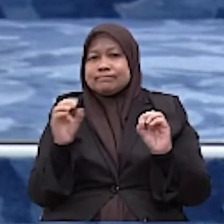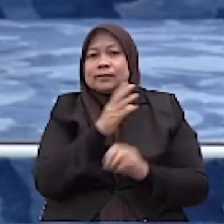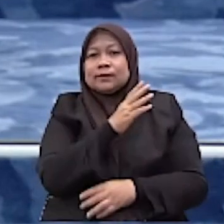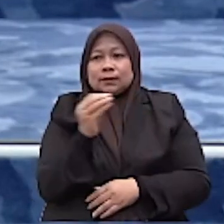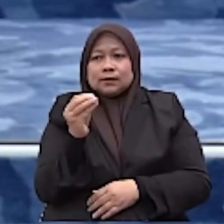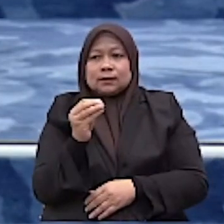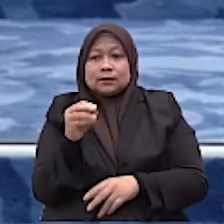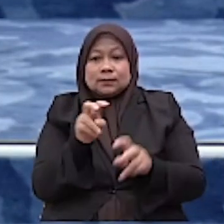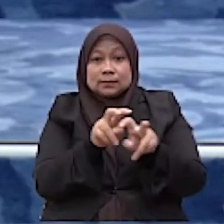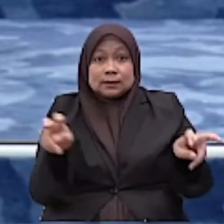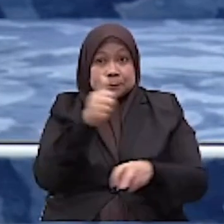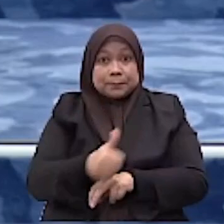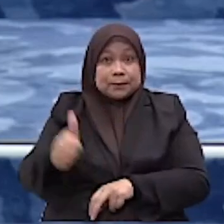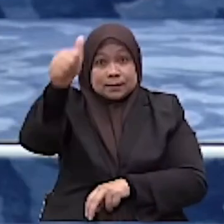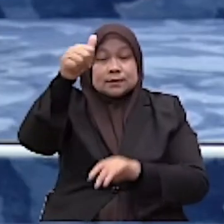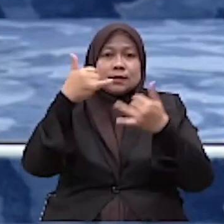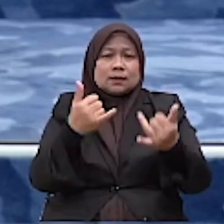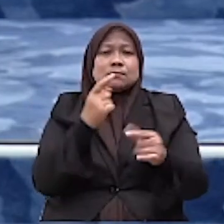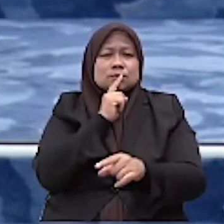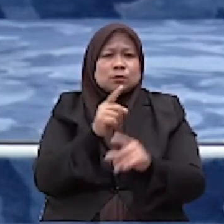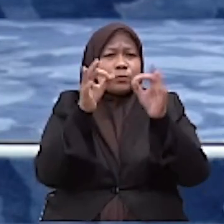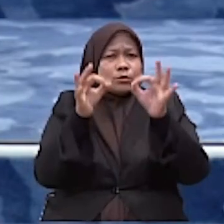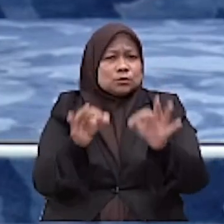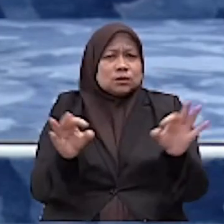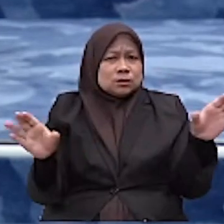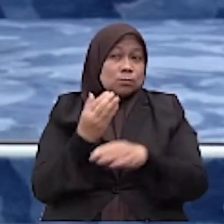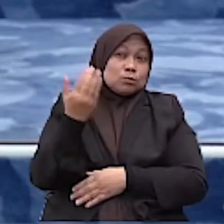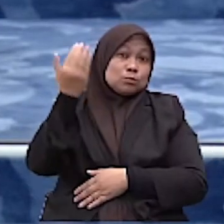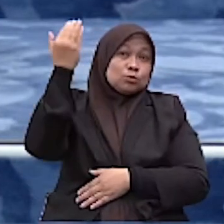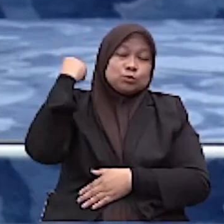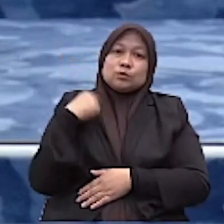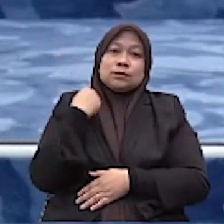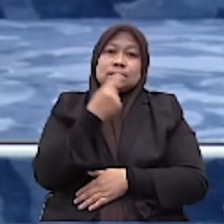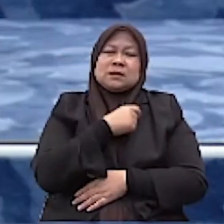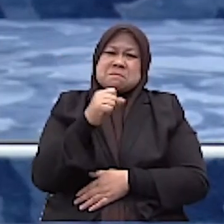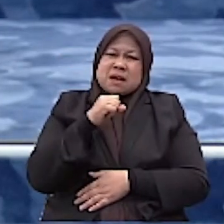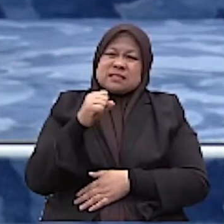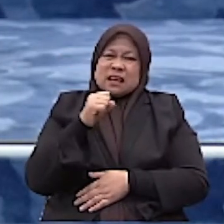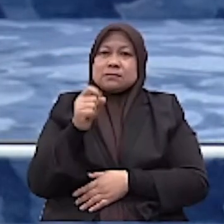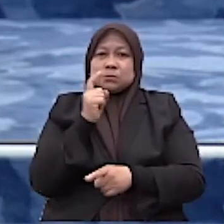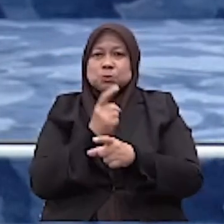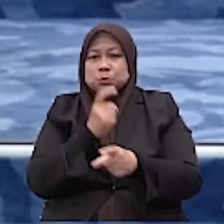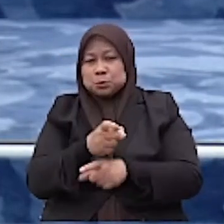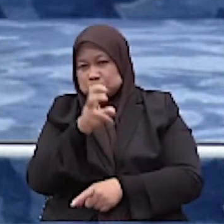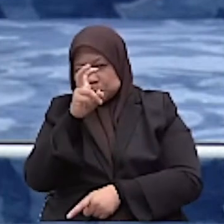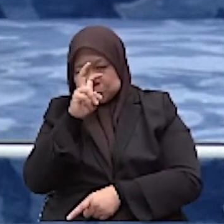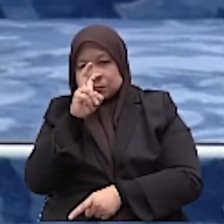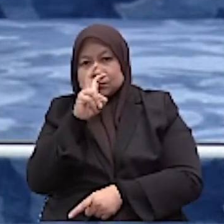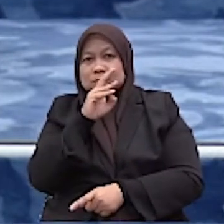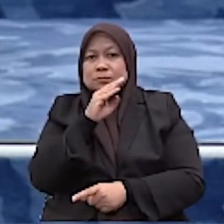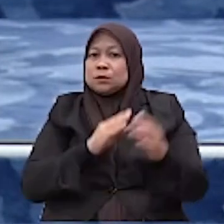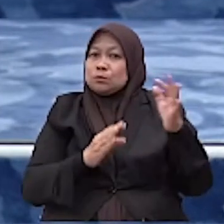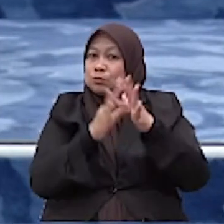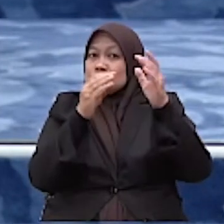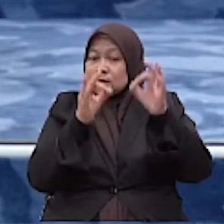dan walaupun keputusan dibuat oleh yang lalu kita bantah keras keputusan yang lama ya